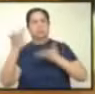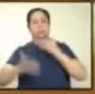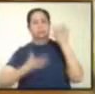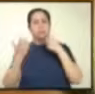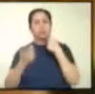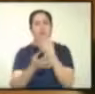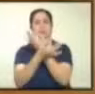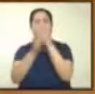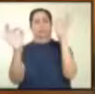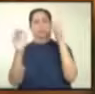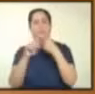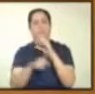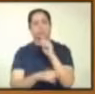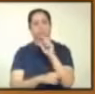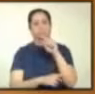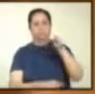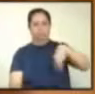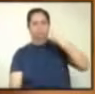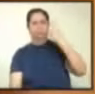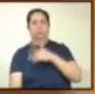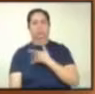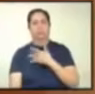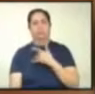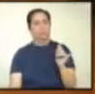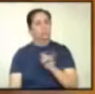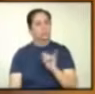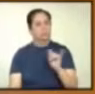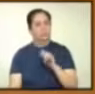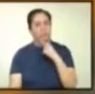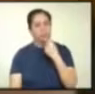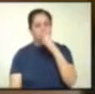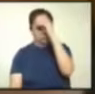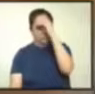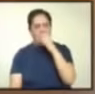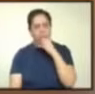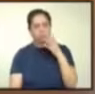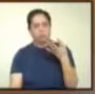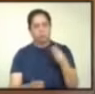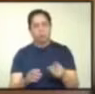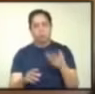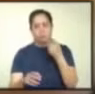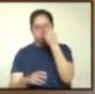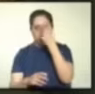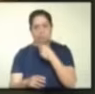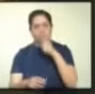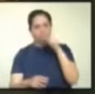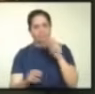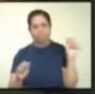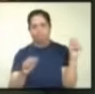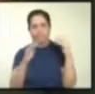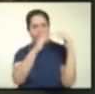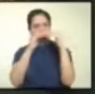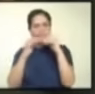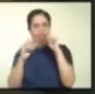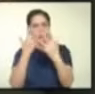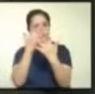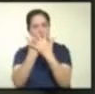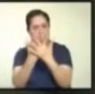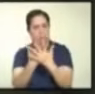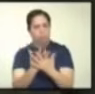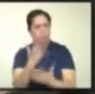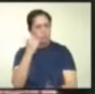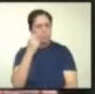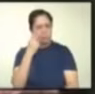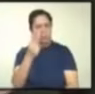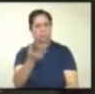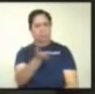mga naakwit sa kaso. Insulto rin daw ito para sa mga gaya niyang naulila. Lahat po dapat sila makulong. Dahil po,